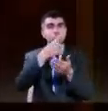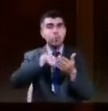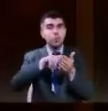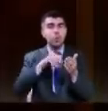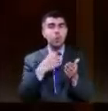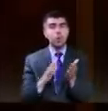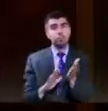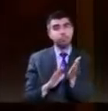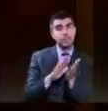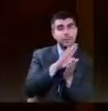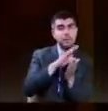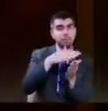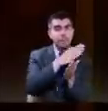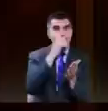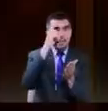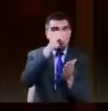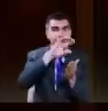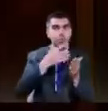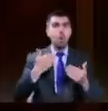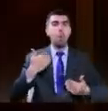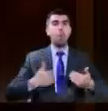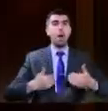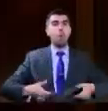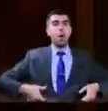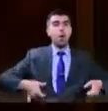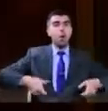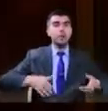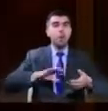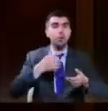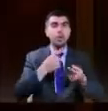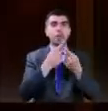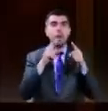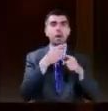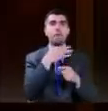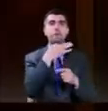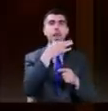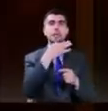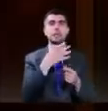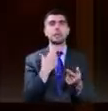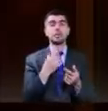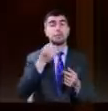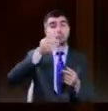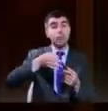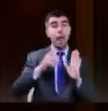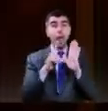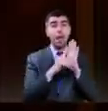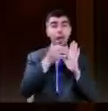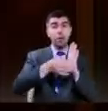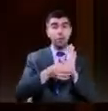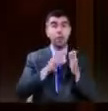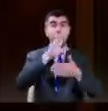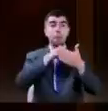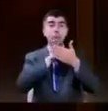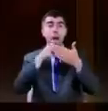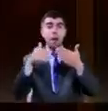للولوجيات وتوحيد المعايير المعمول بها، وكذا تقوية قدرات الفاعلين المتدخلين في الميدان. كما يتضمن هذا البرنامج إعداد مجموعة